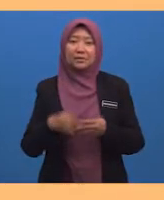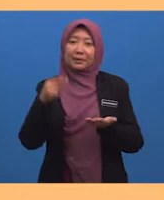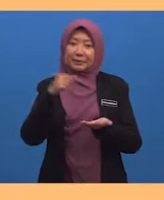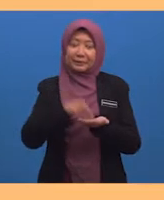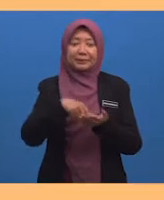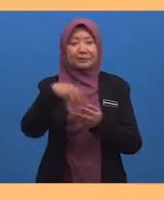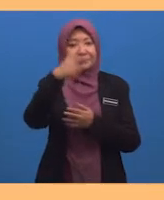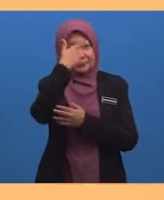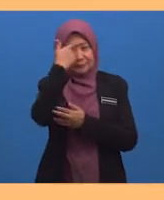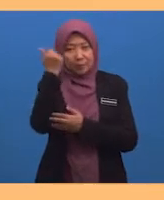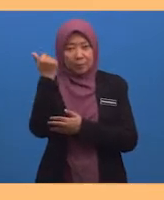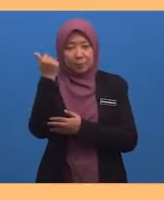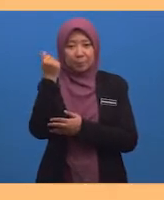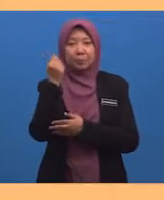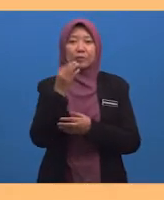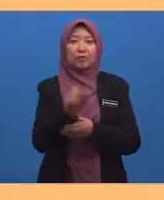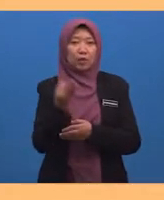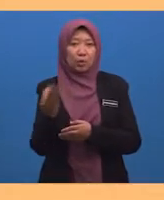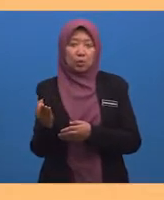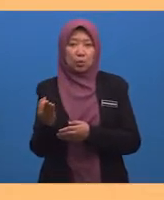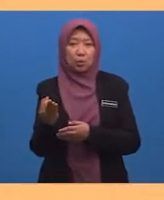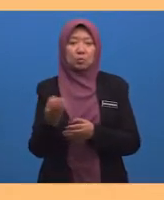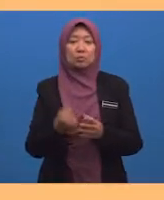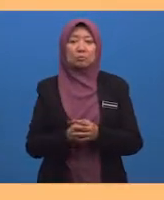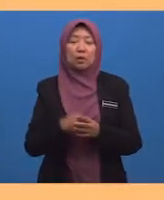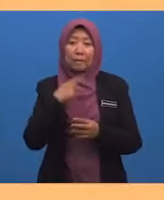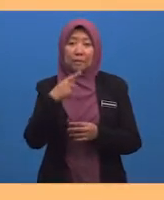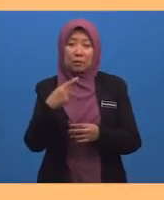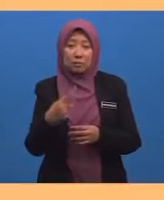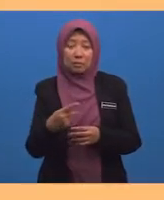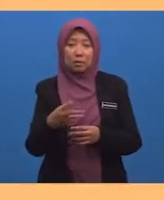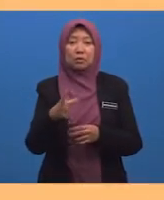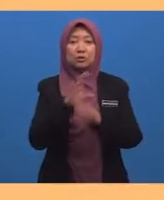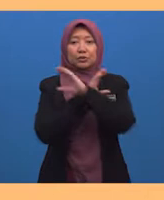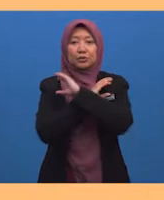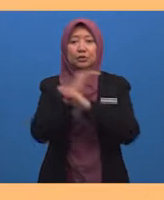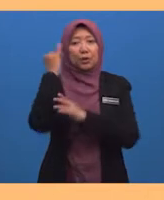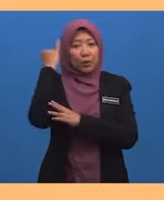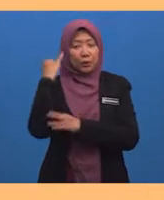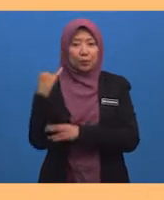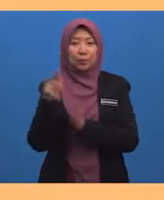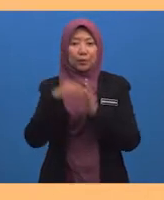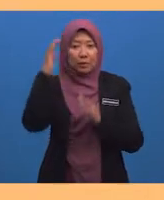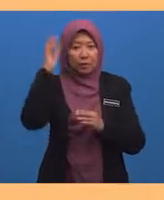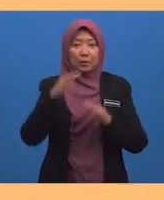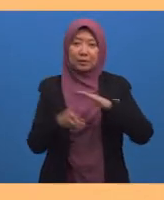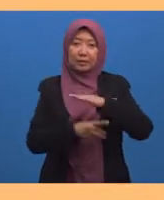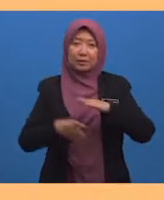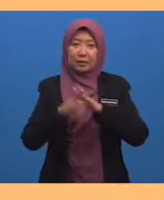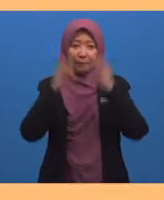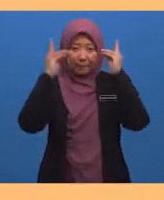Hal ini kerana faktor para pemerintahnya yang cintakan ilmu pengetahuan, dasar